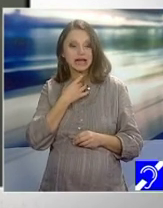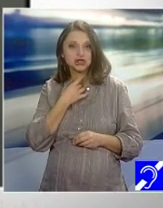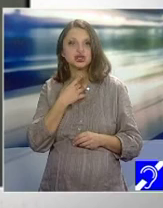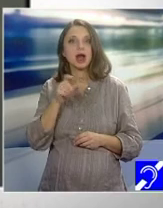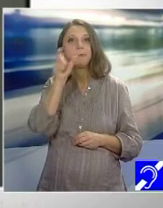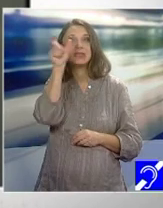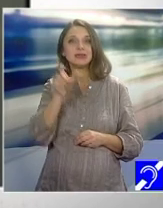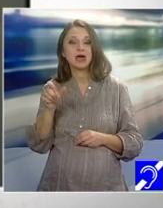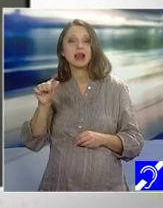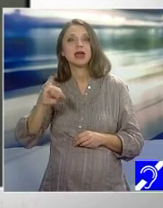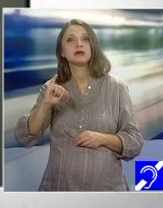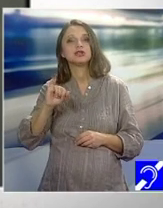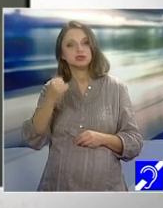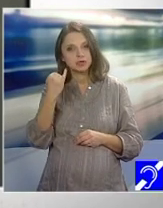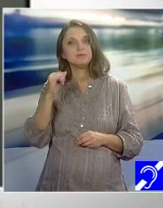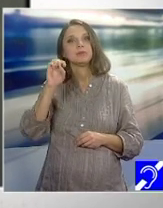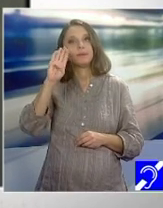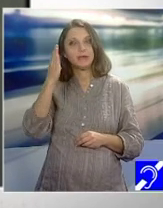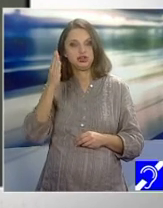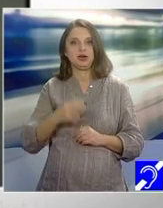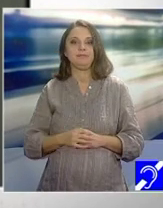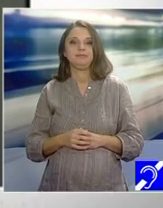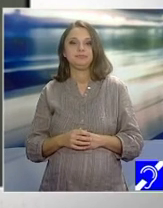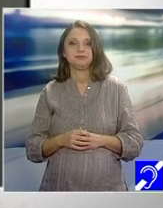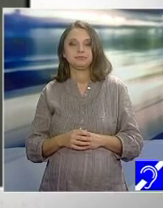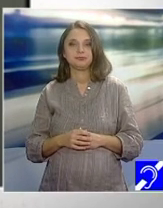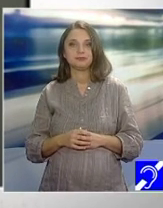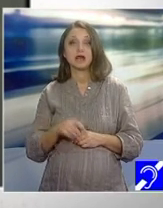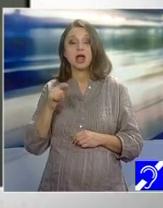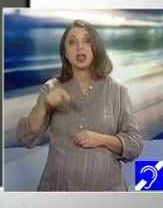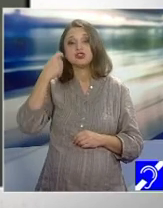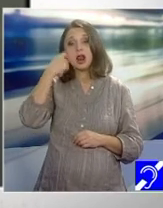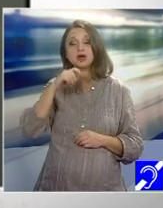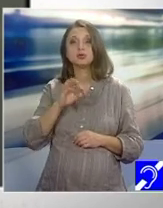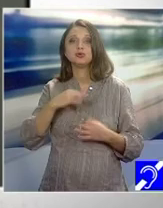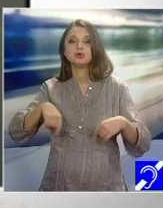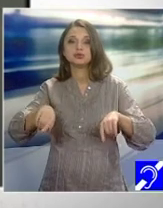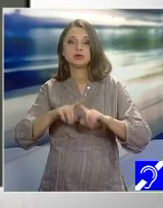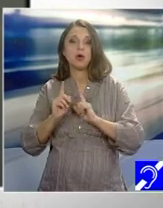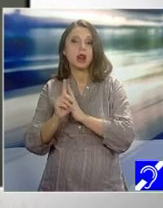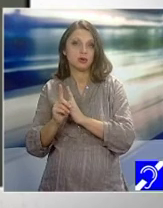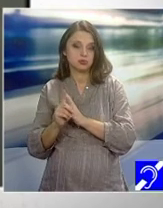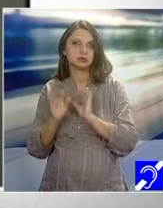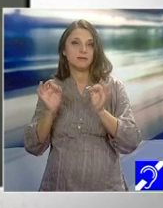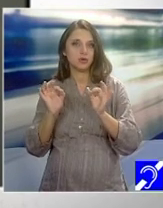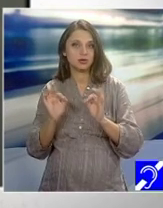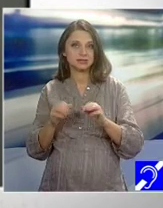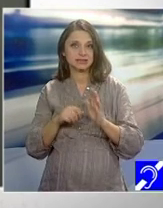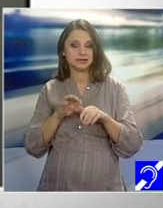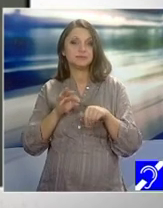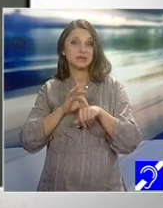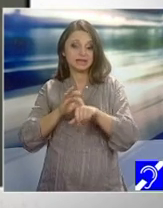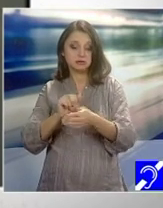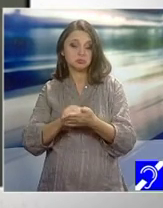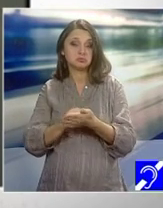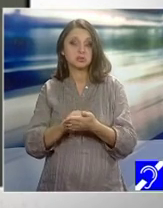Belgia. Și în cadrul acestui training de la Cluj, cum spuneam, am folosit aceste ghiduri turistice și noi dorim ca